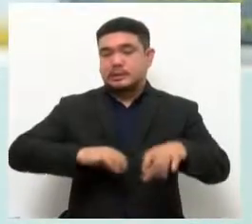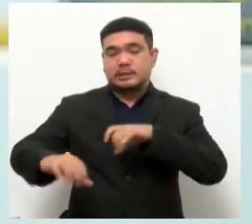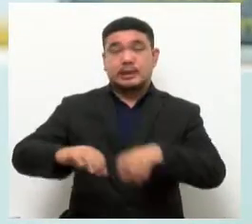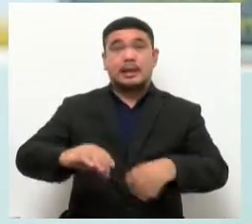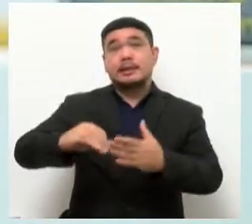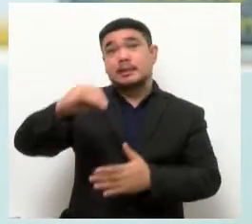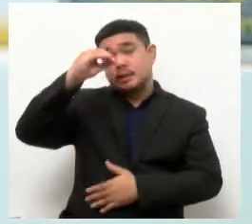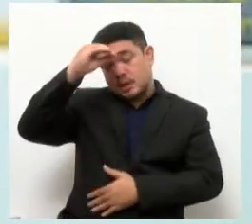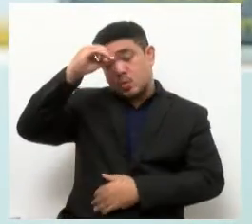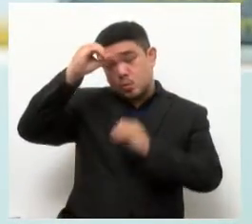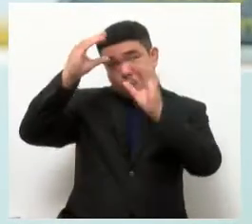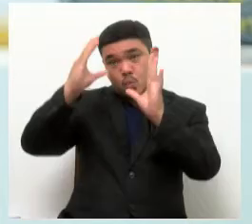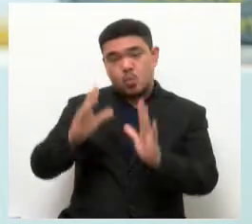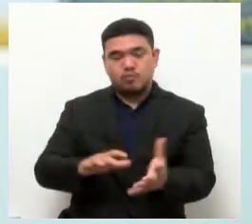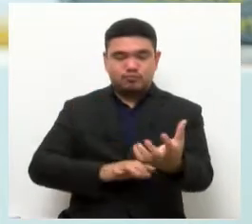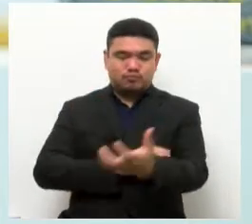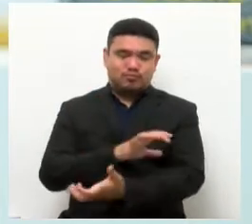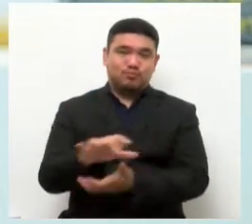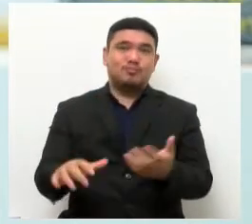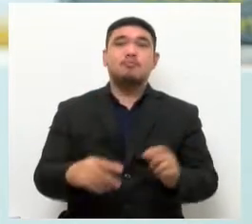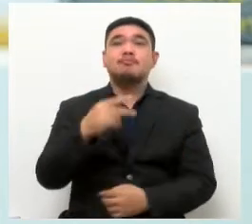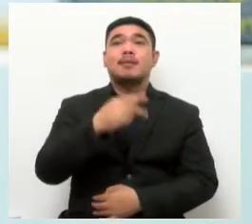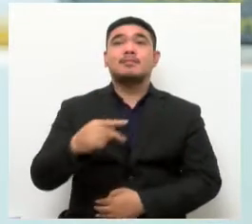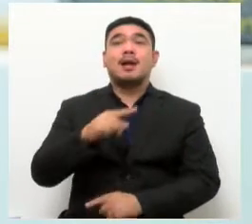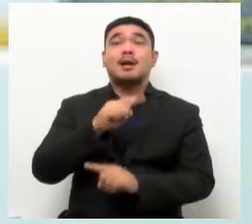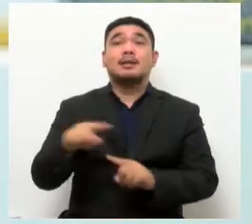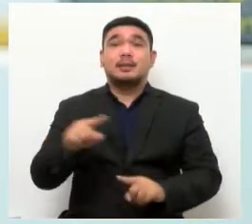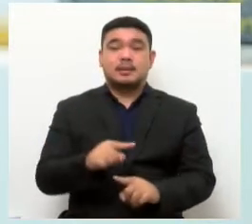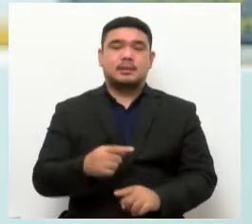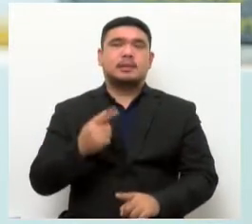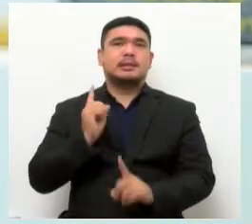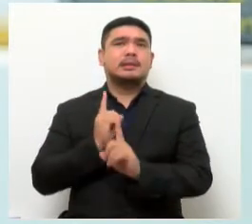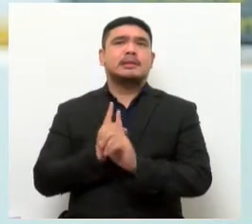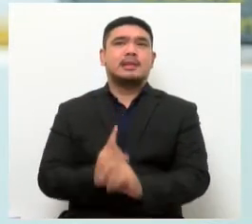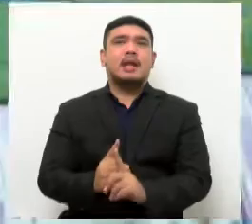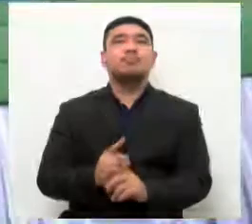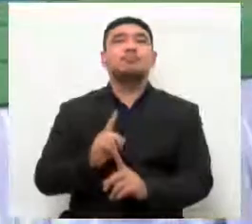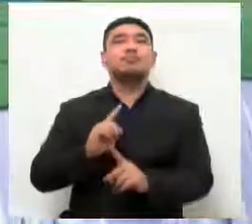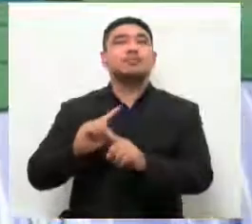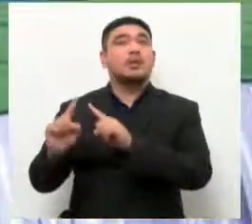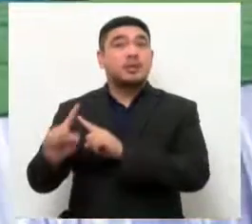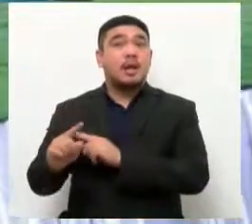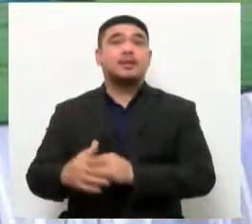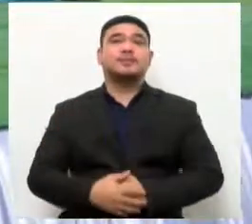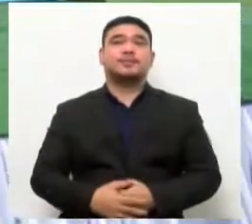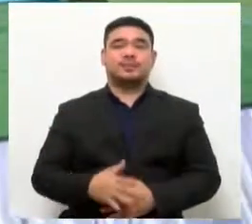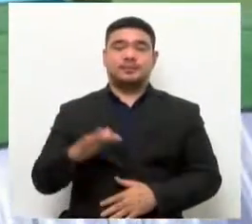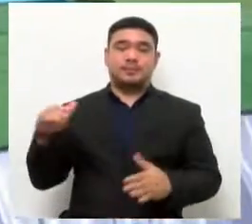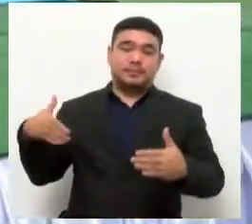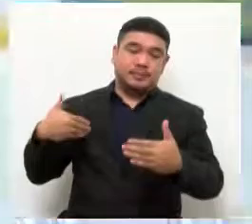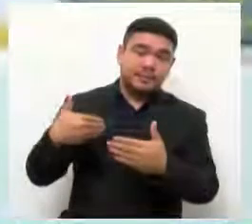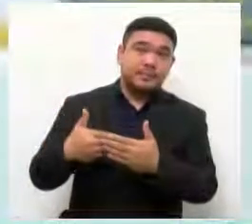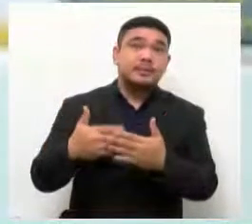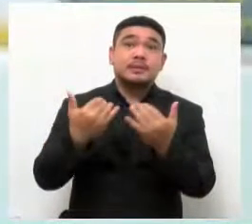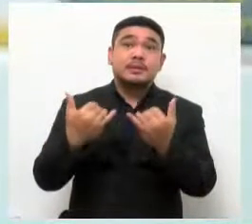ต้องบูรณาการทักษะการสื่อสารภาษาอังกฤษในทุกสาระวิชาที่สอนในทุกชั่วโมงจากการดำเนินงานที่ผ่านมาเราพบ